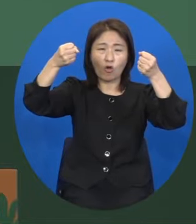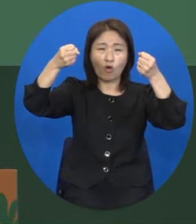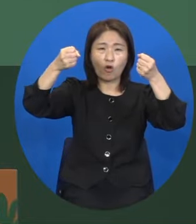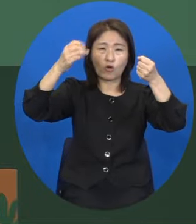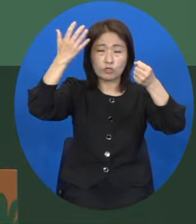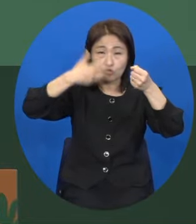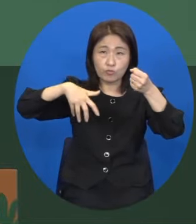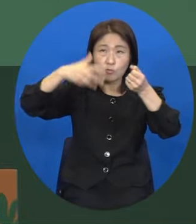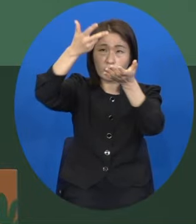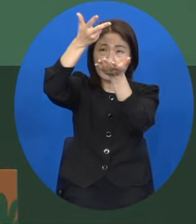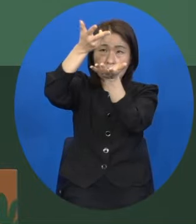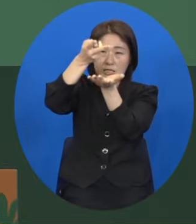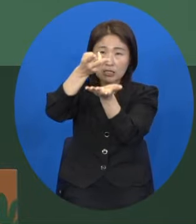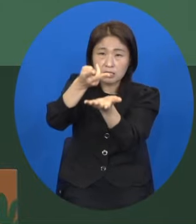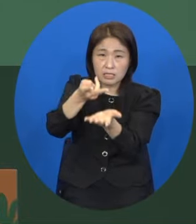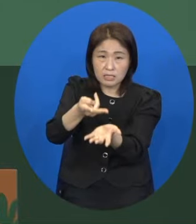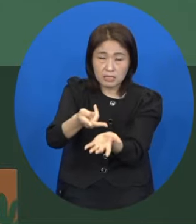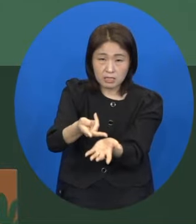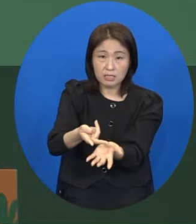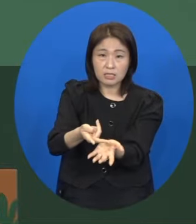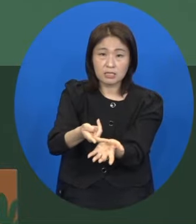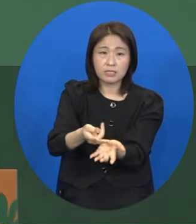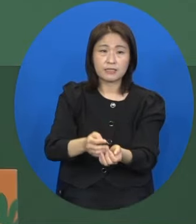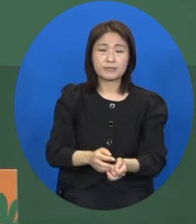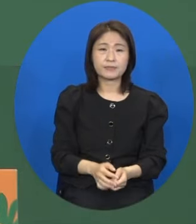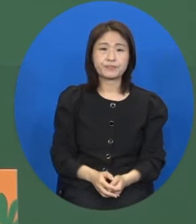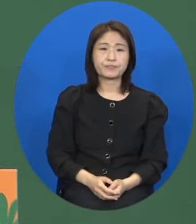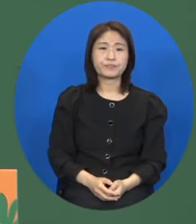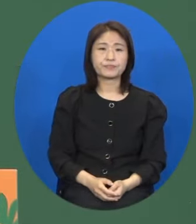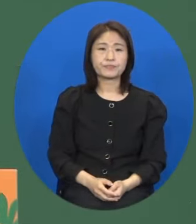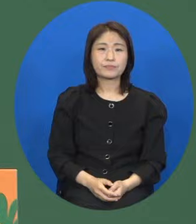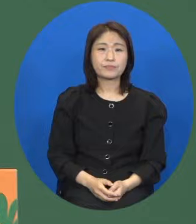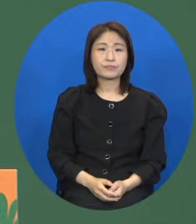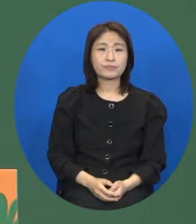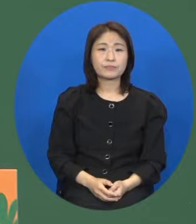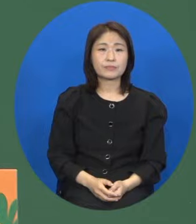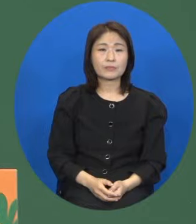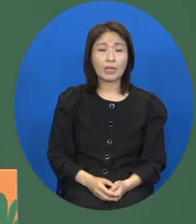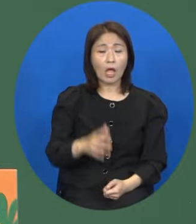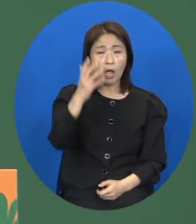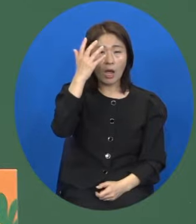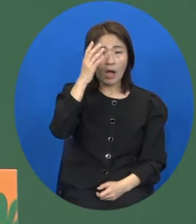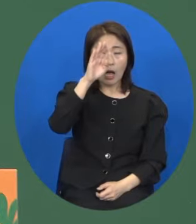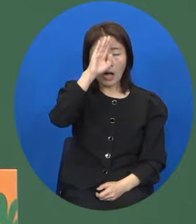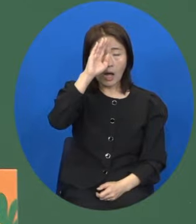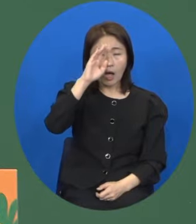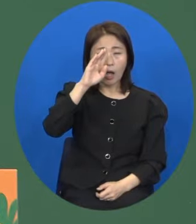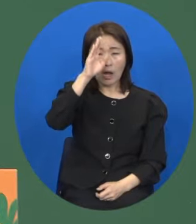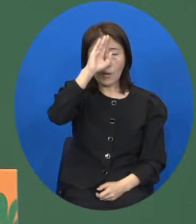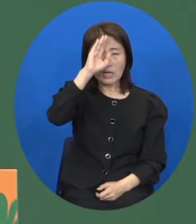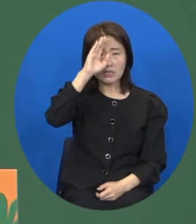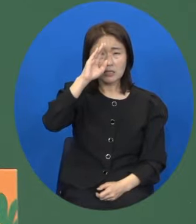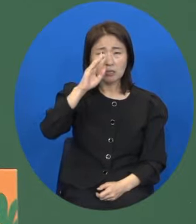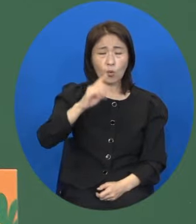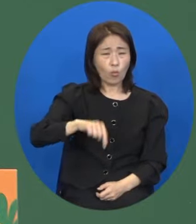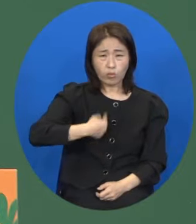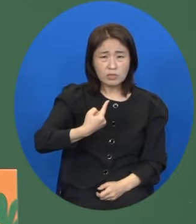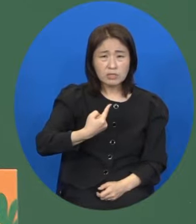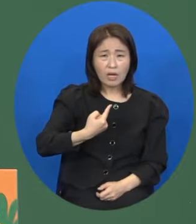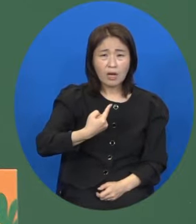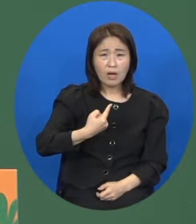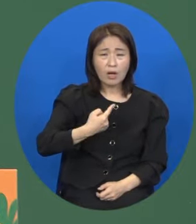누운 상을 달아 내리니, 중풍병자 혼자 할 수 없었습니다. 가족이 돕느라